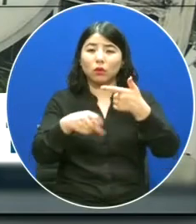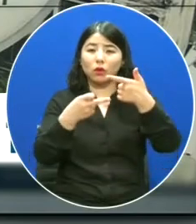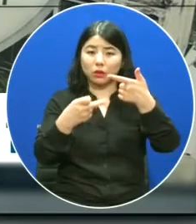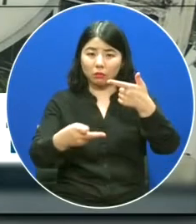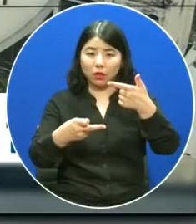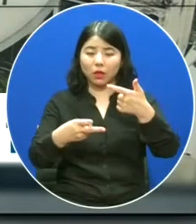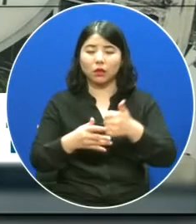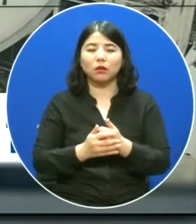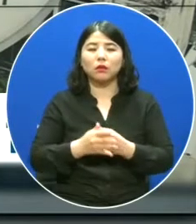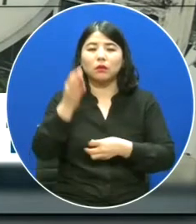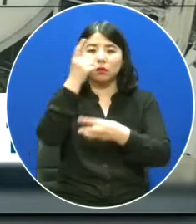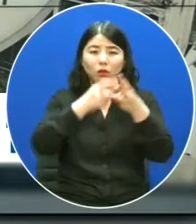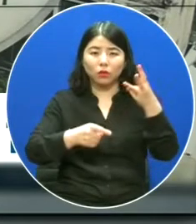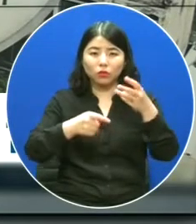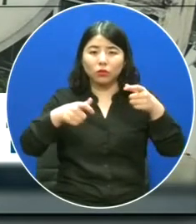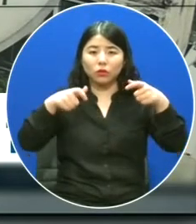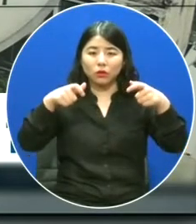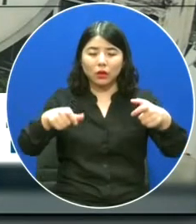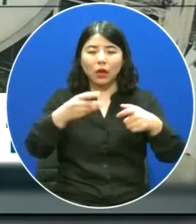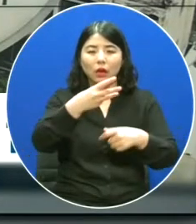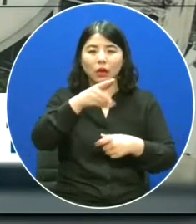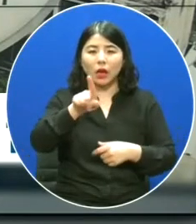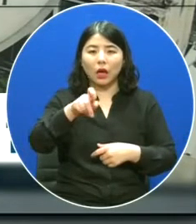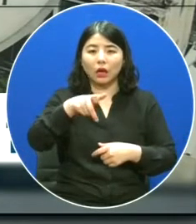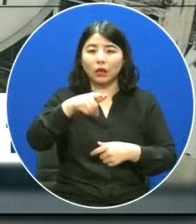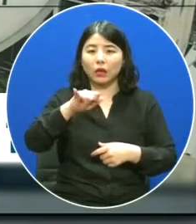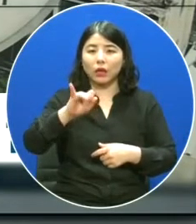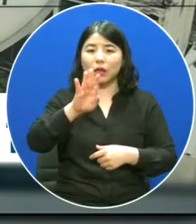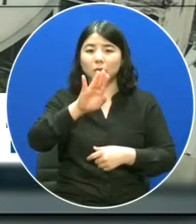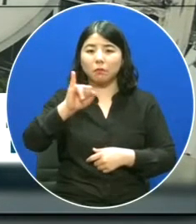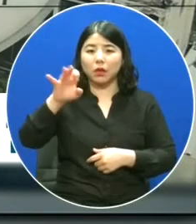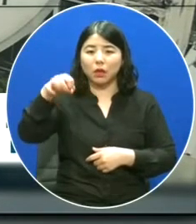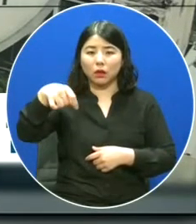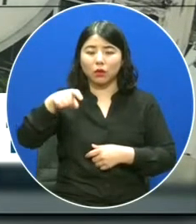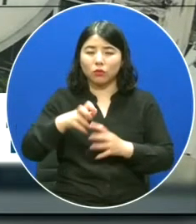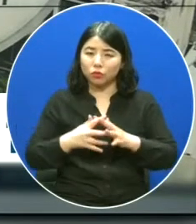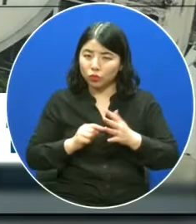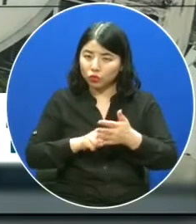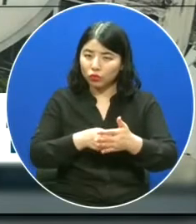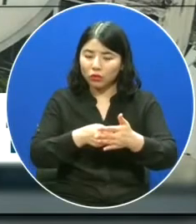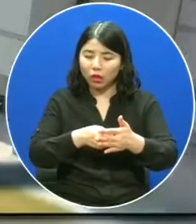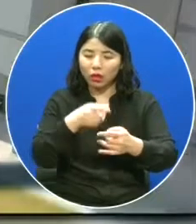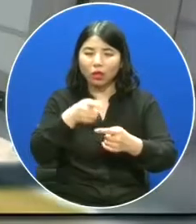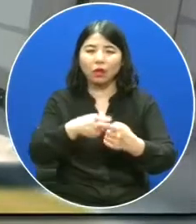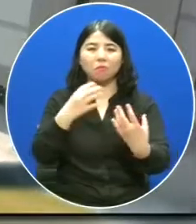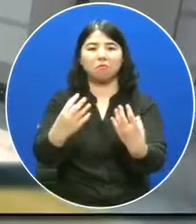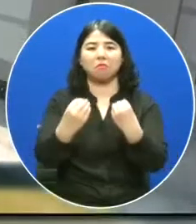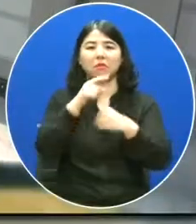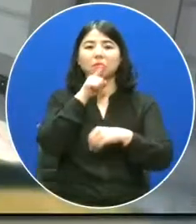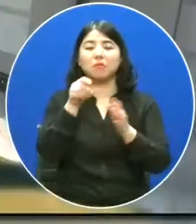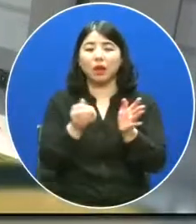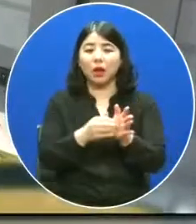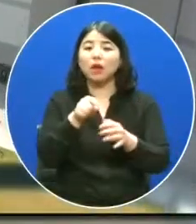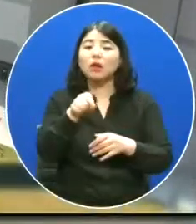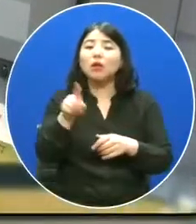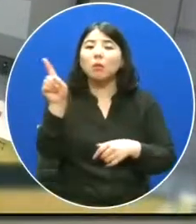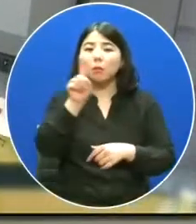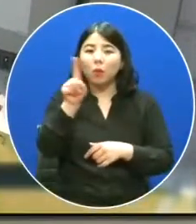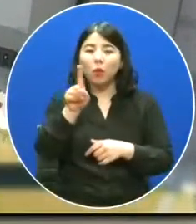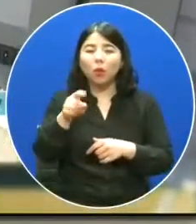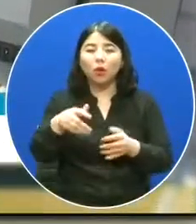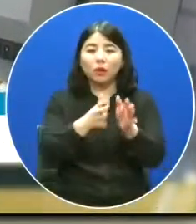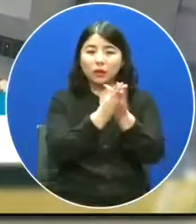6월 12일에는 청주형 라키비움을 추진 중인데 급제동이 걸렸다는 뉴스가 있었습니다.